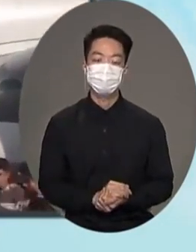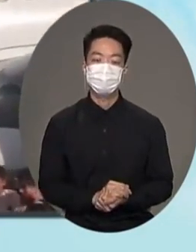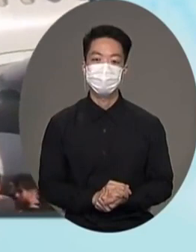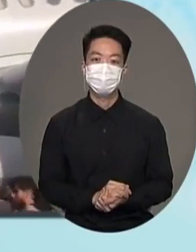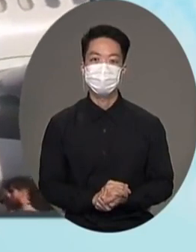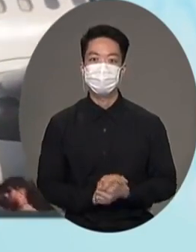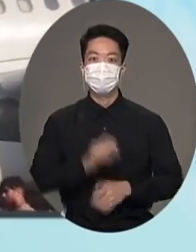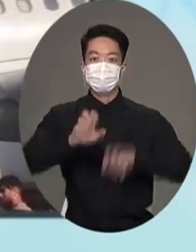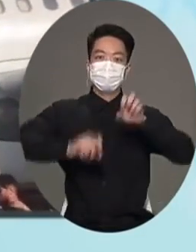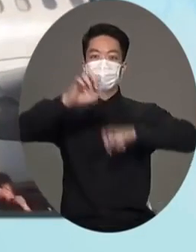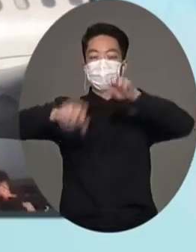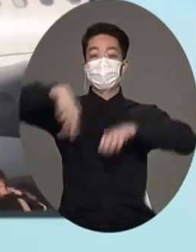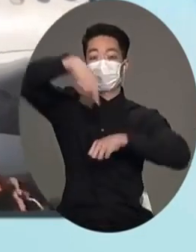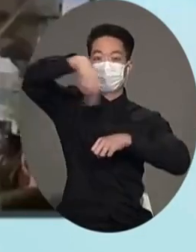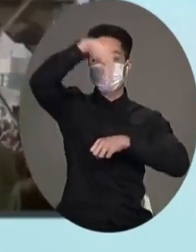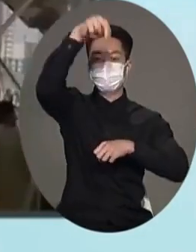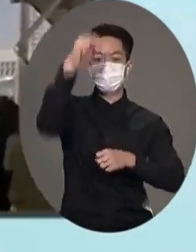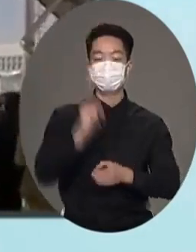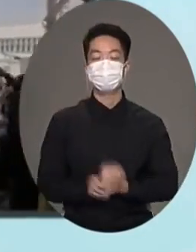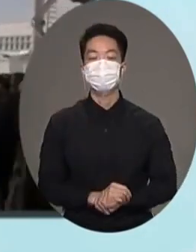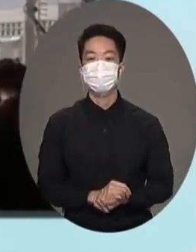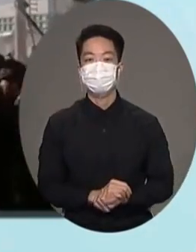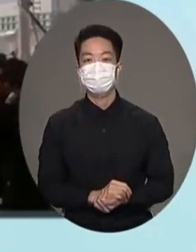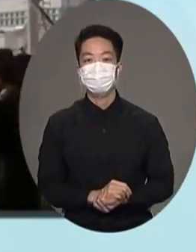他们搏命爬上登机桥，